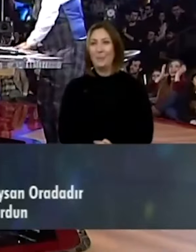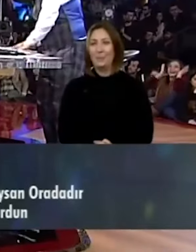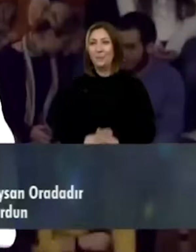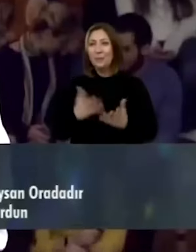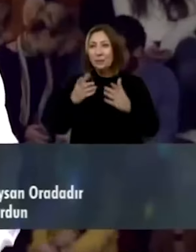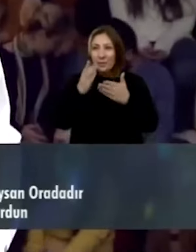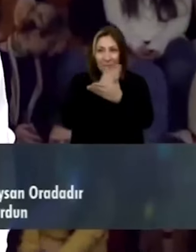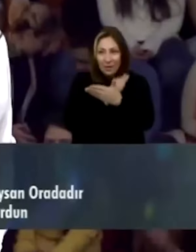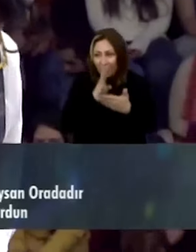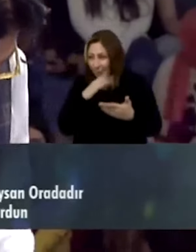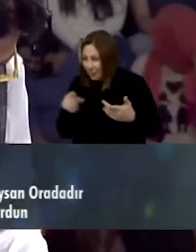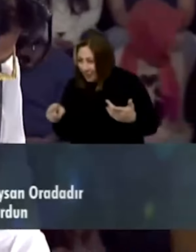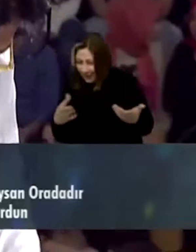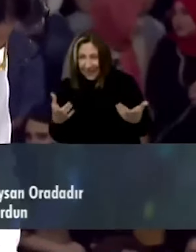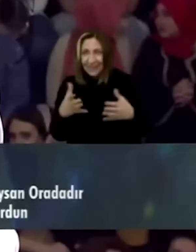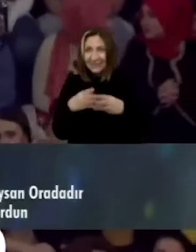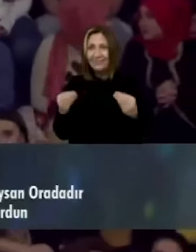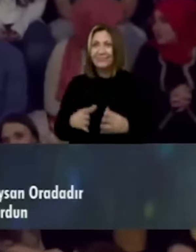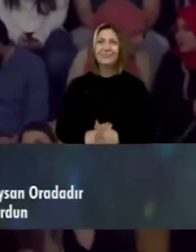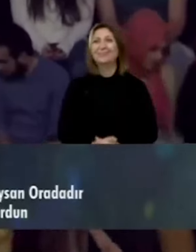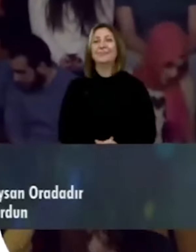Yahu diğer sayfa nerede?